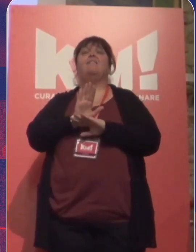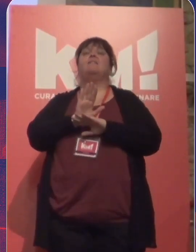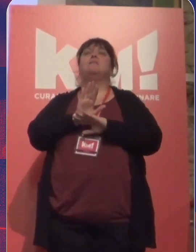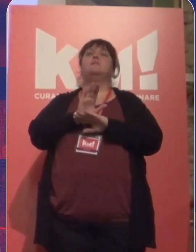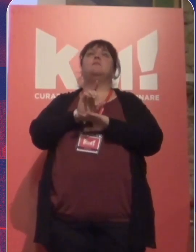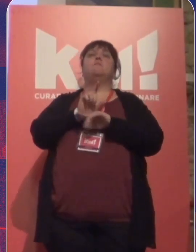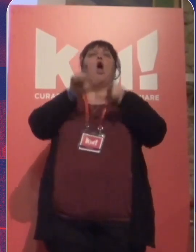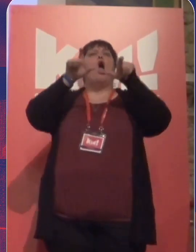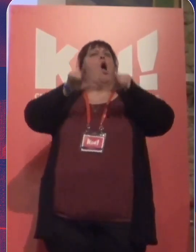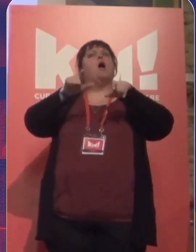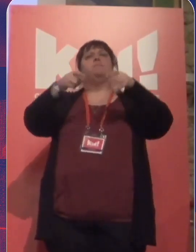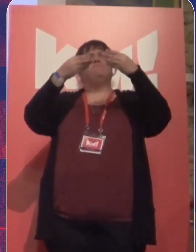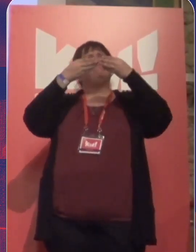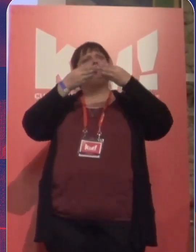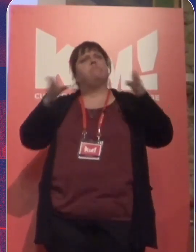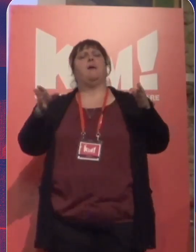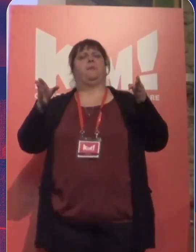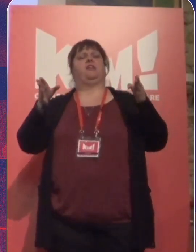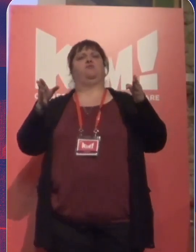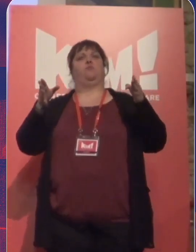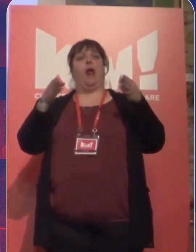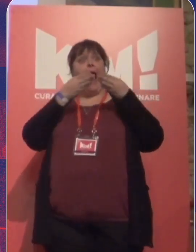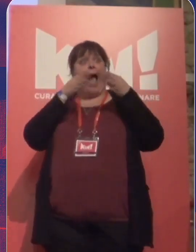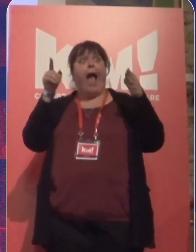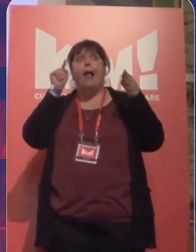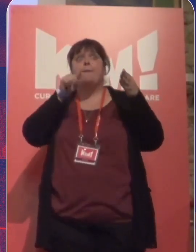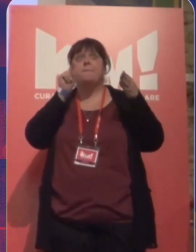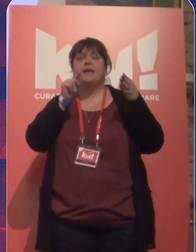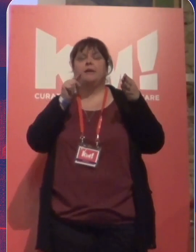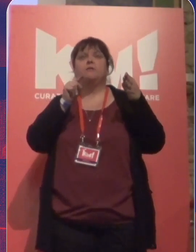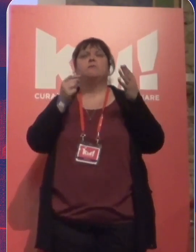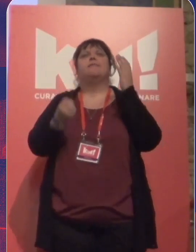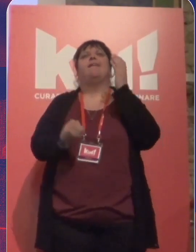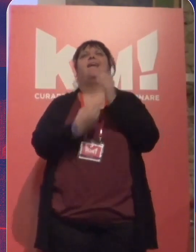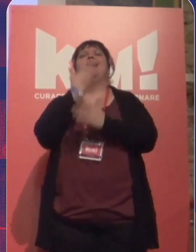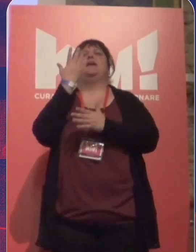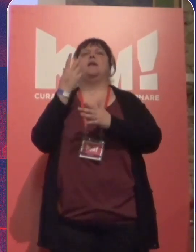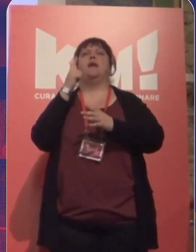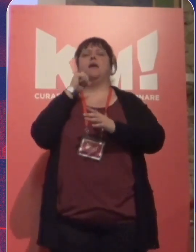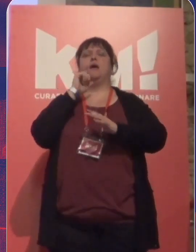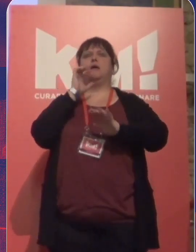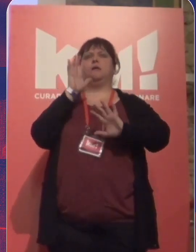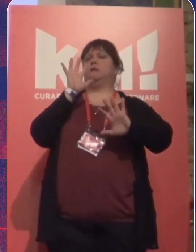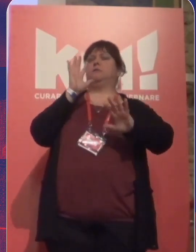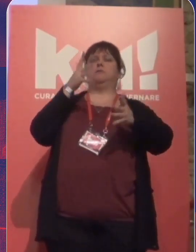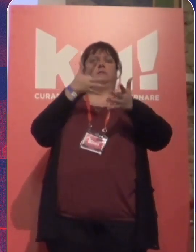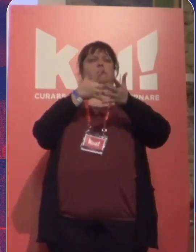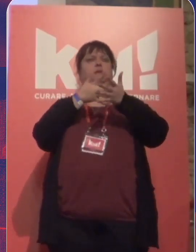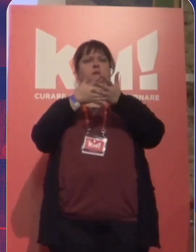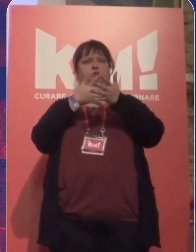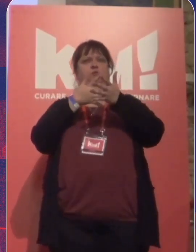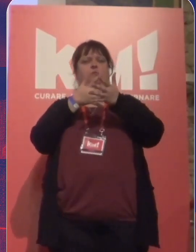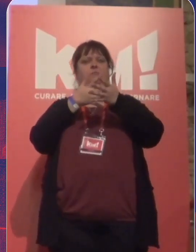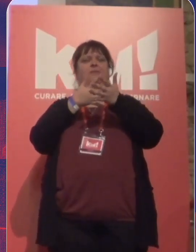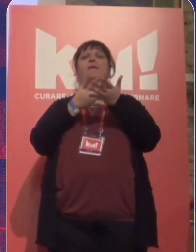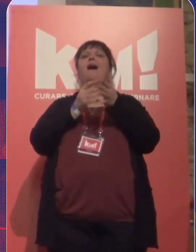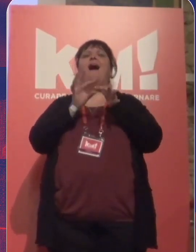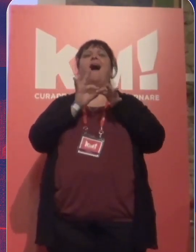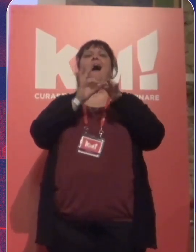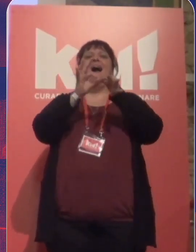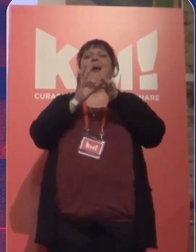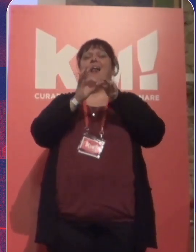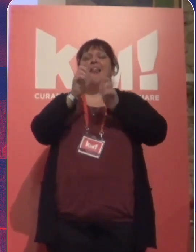che in sé perturbante ma il legame d'amore è in realtà ogni forma di legame con